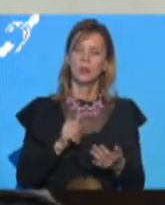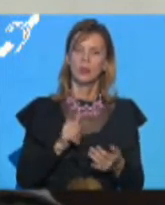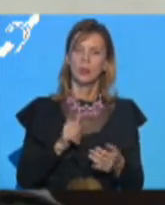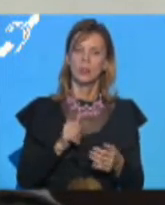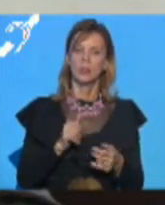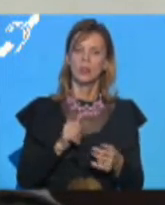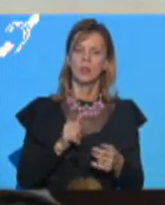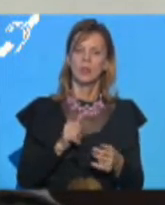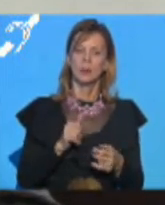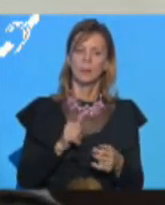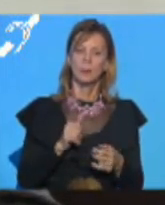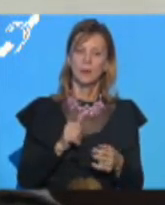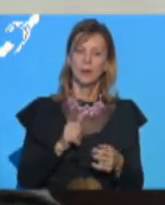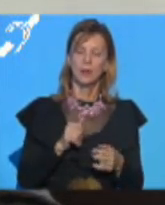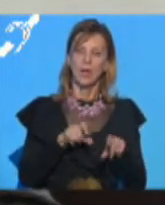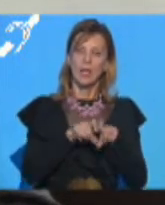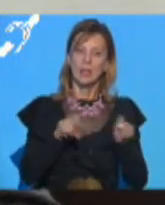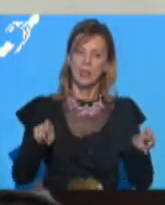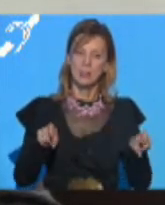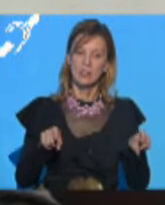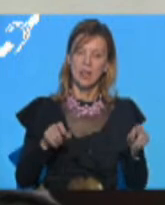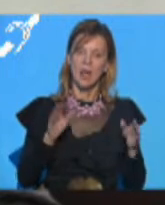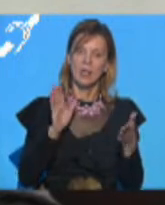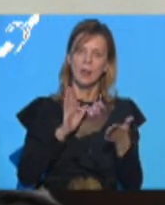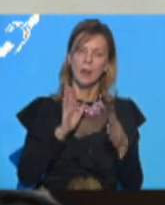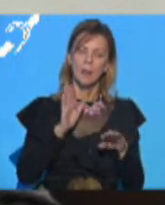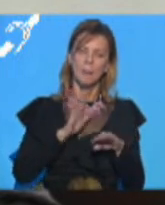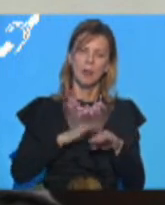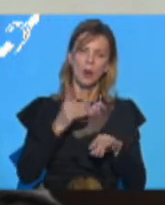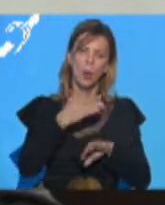cetățenii municipiului este vorba de canalizarea pe dealul Malului.